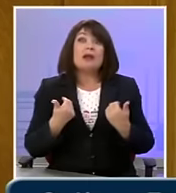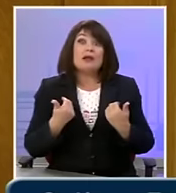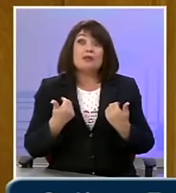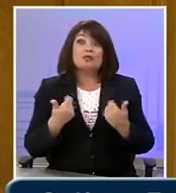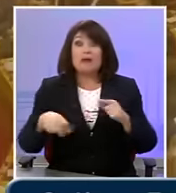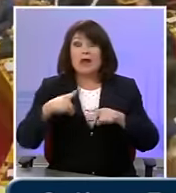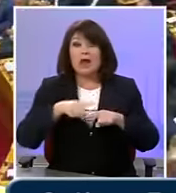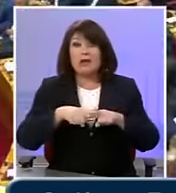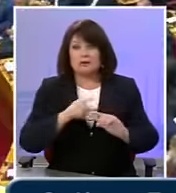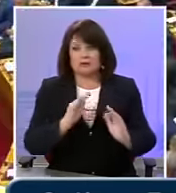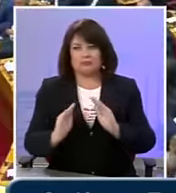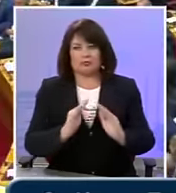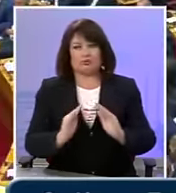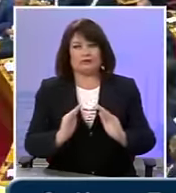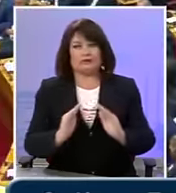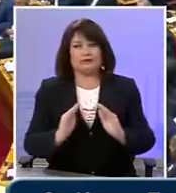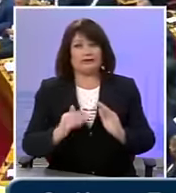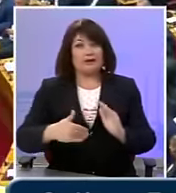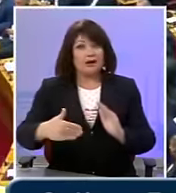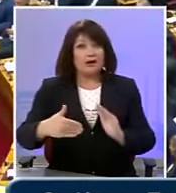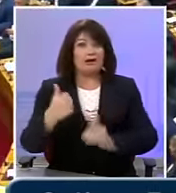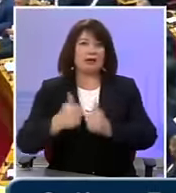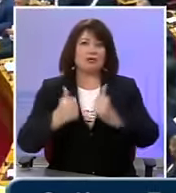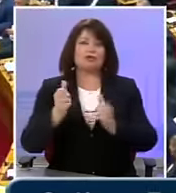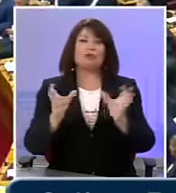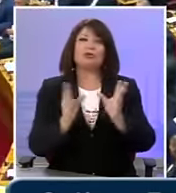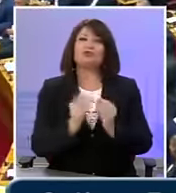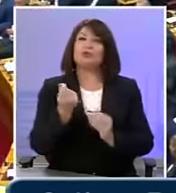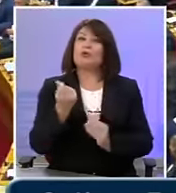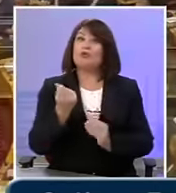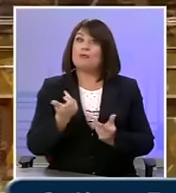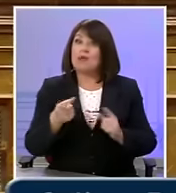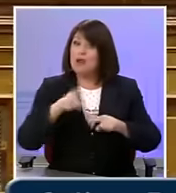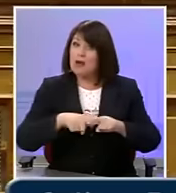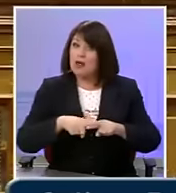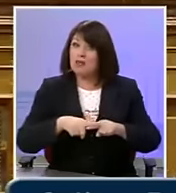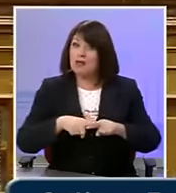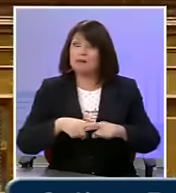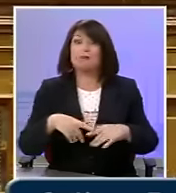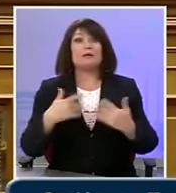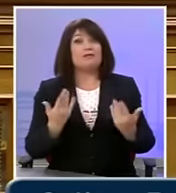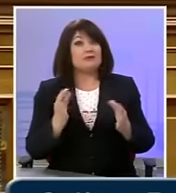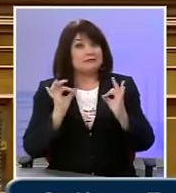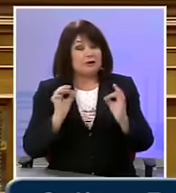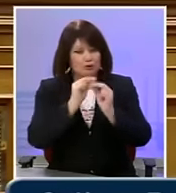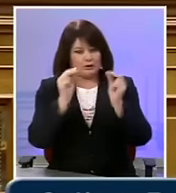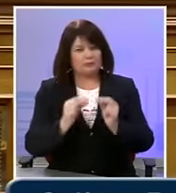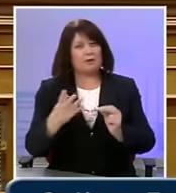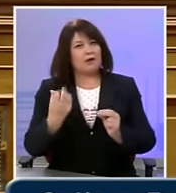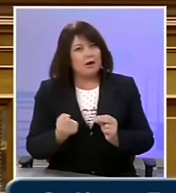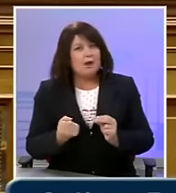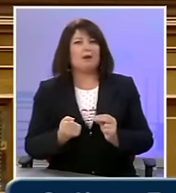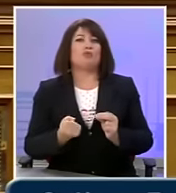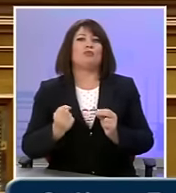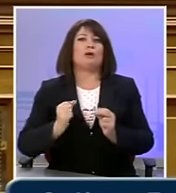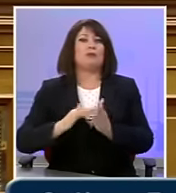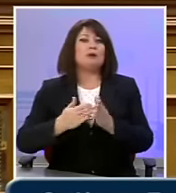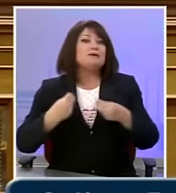το μέλλον της ανταγωνιστικότητας της οικονομίας της Ελλάδας, αλλά και την αποτελεσματικότητα των